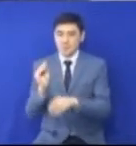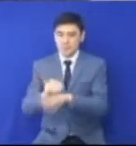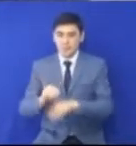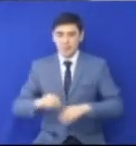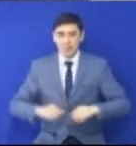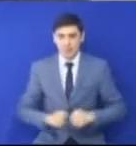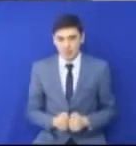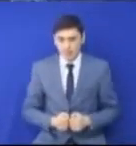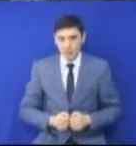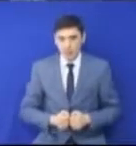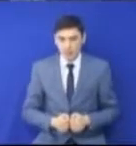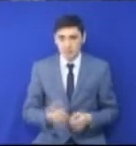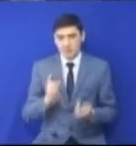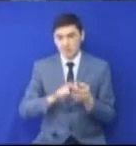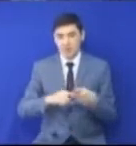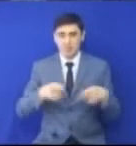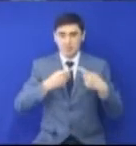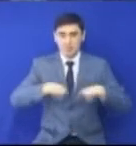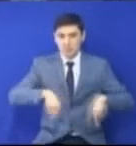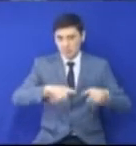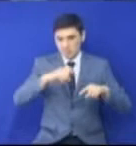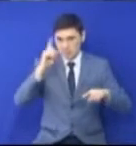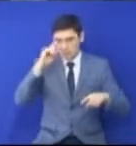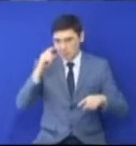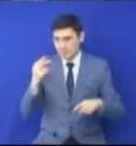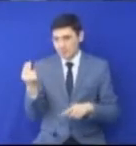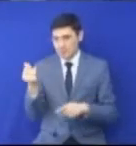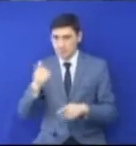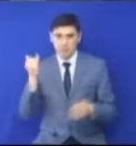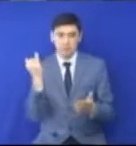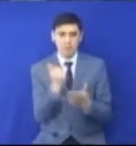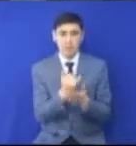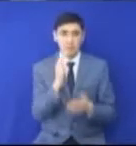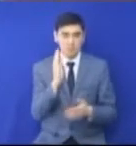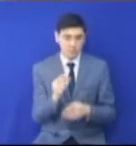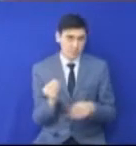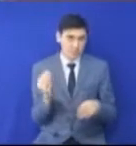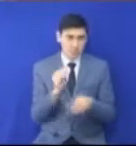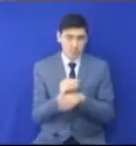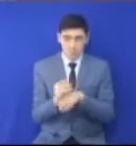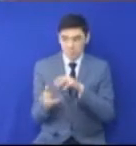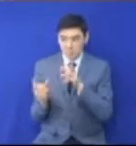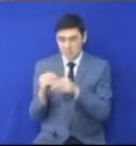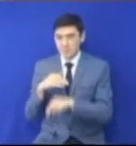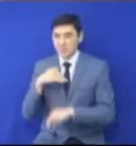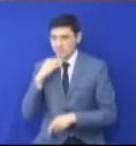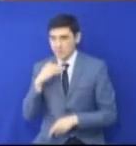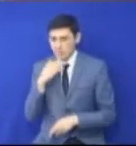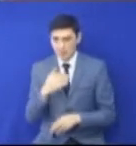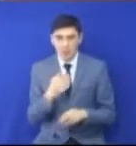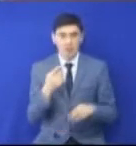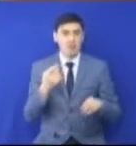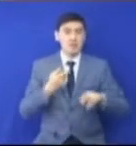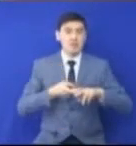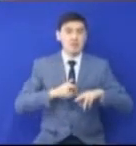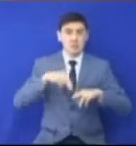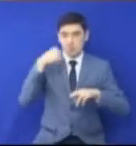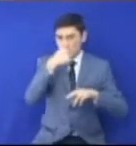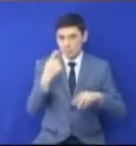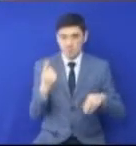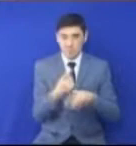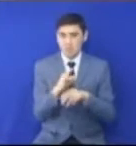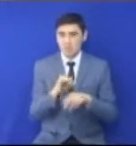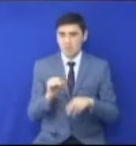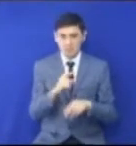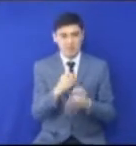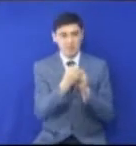бөлім басшысынан білім саласына бөлінетін қаражат туралы сұрады. Белгілі болғандай, қаржы жеткілікті. Биыл тұңғыш рет 12 мектепке күрделі жөндеу